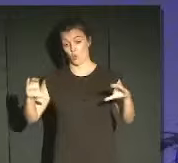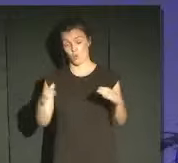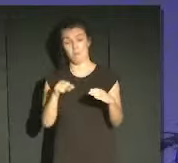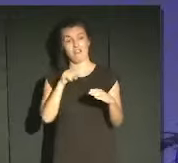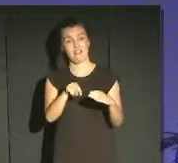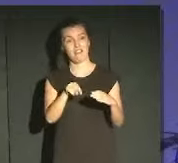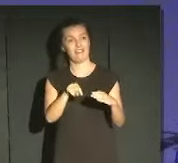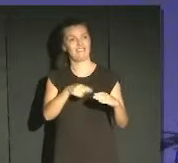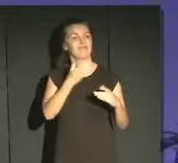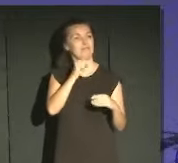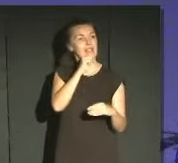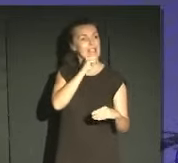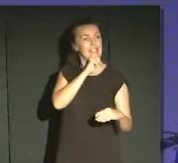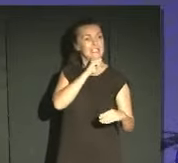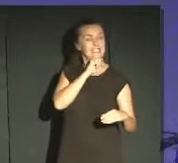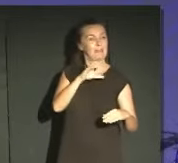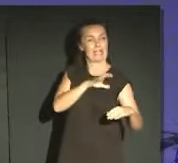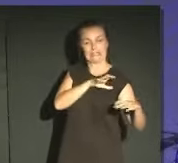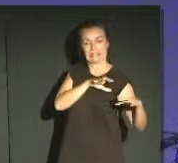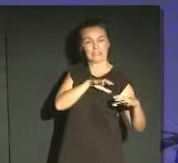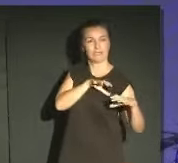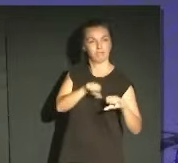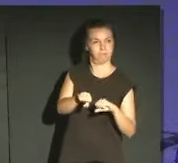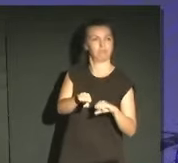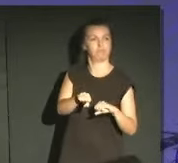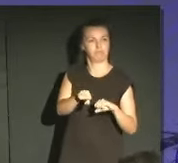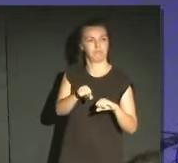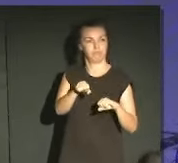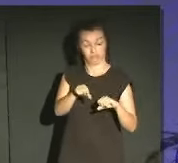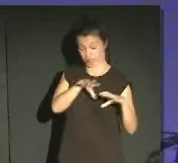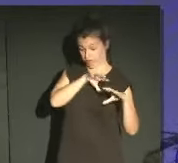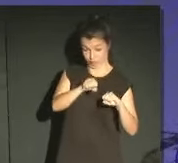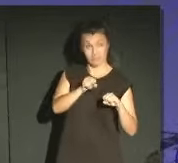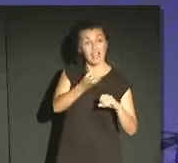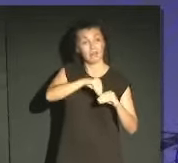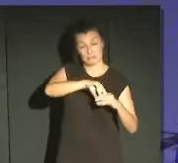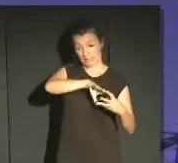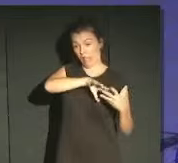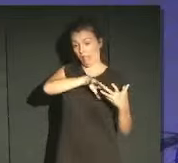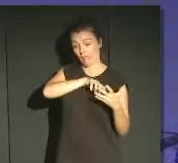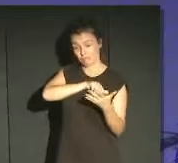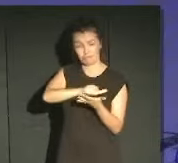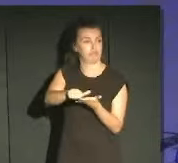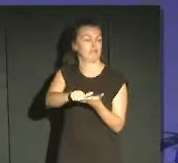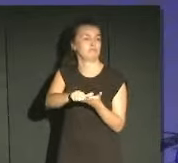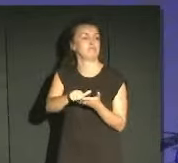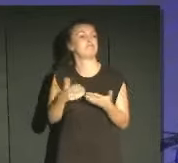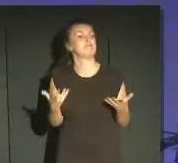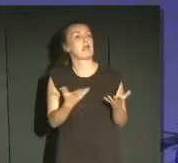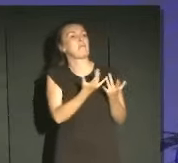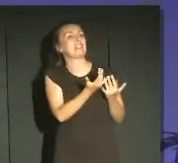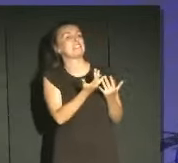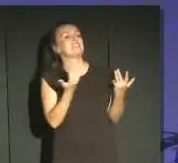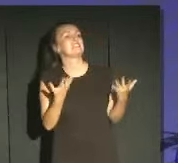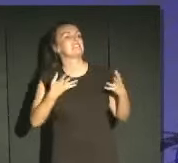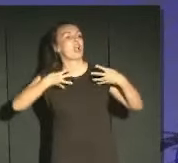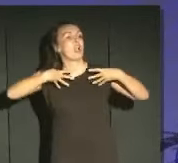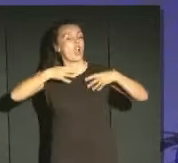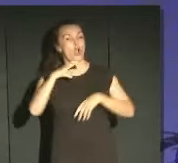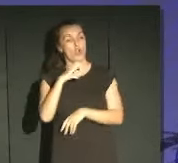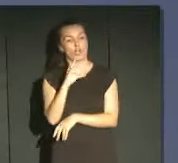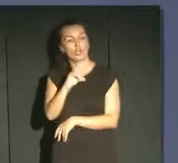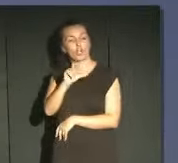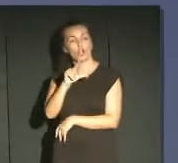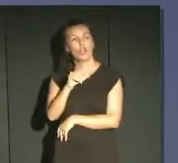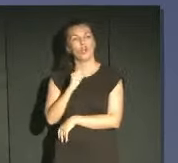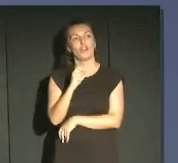accaparé par les capitalistes il est accaparé il est même détruit par ces capitaliste Martinique le scandale de la clore des cones on voit